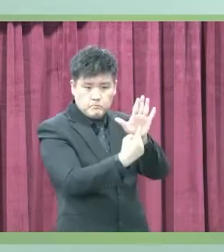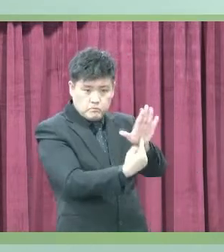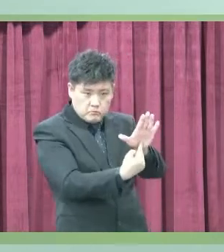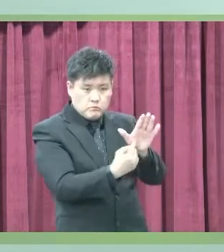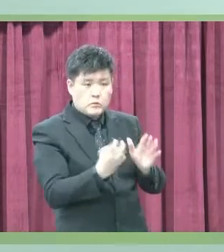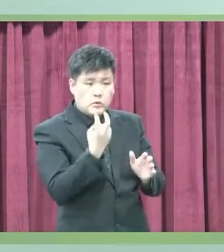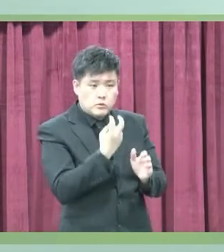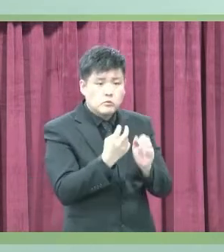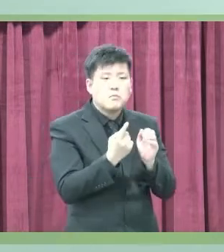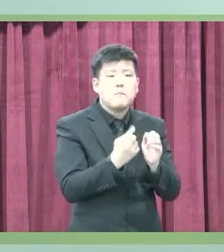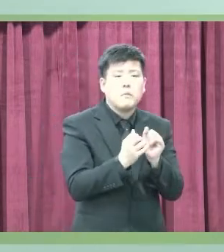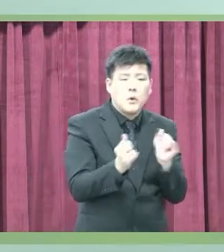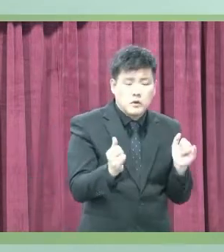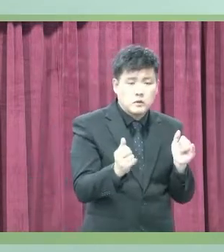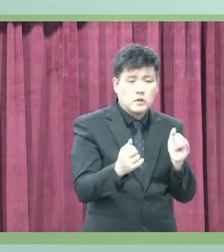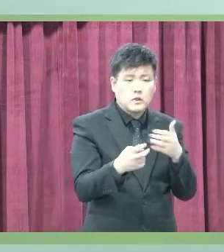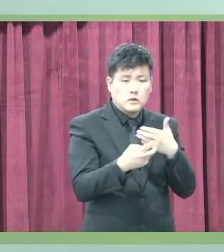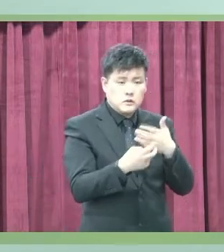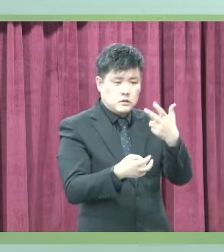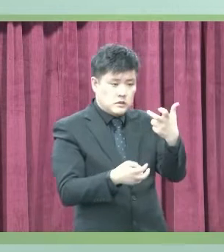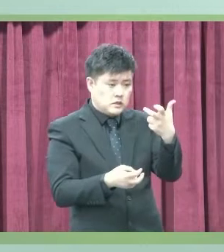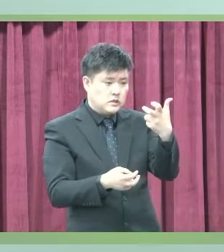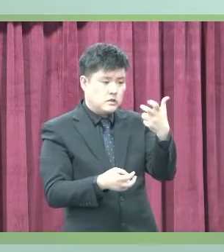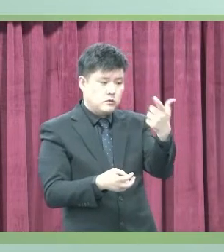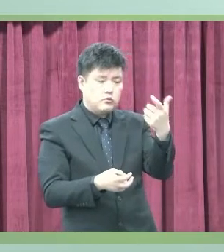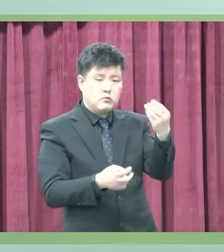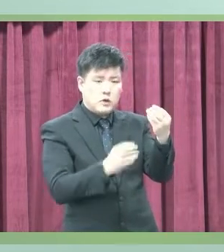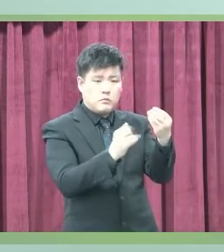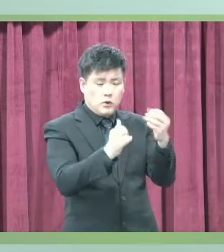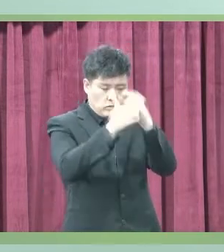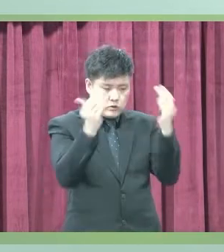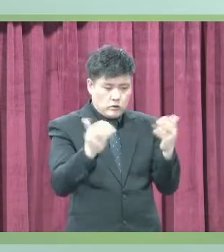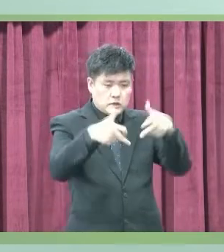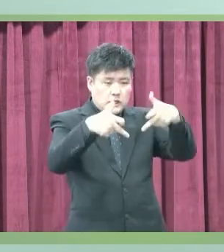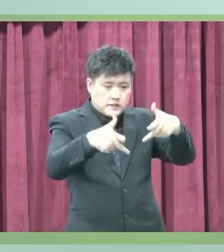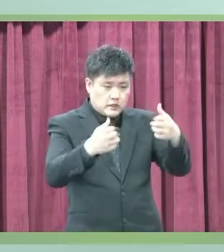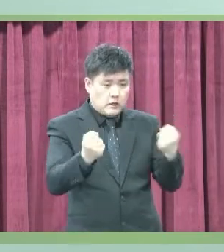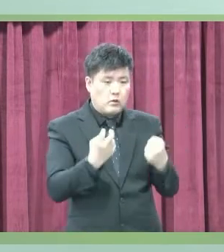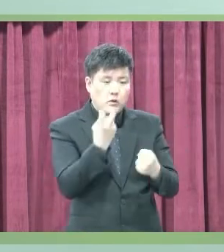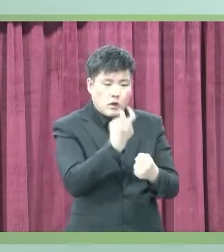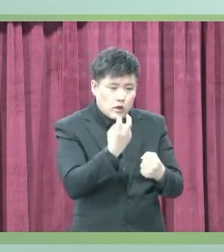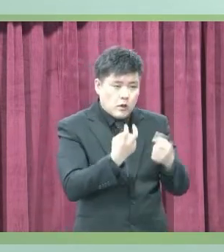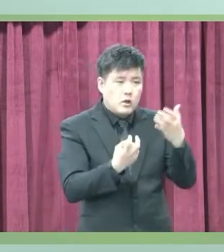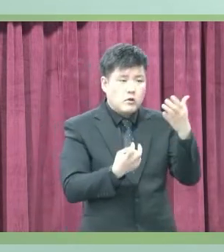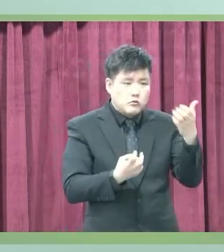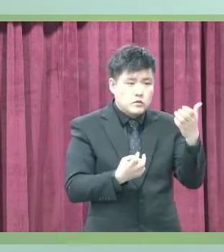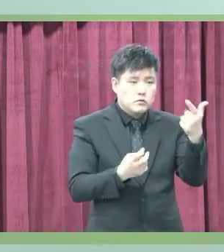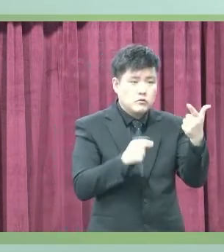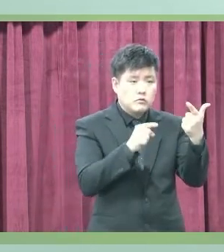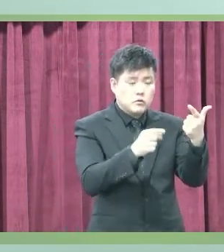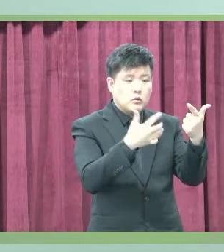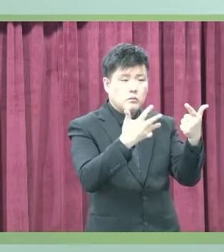수검자의 경우 진료 실인원은 76만 명으로 전체 장애인의 건강검진 수검자의 98.8%가